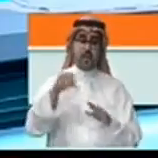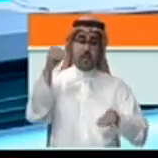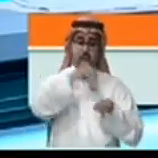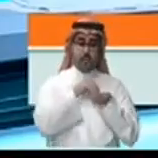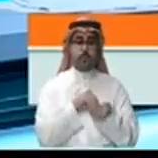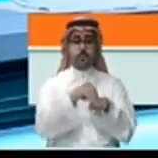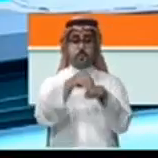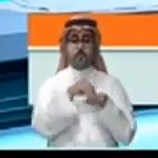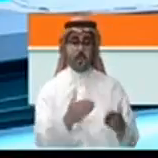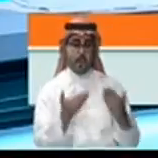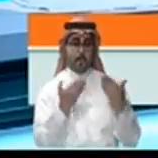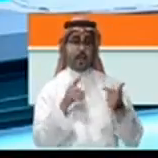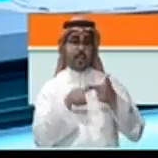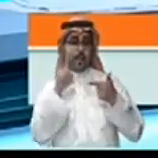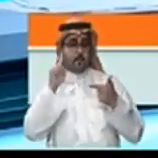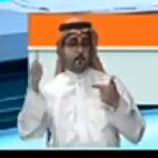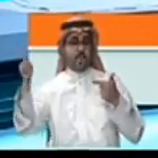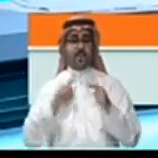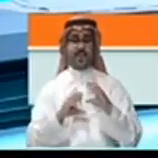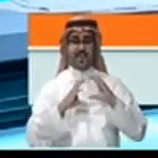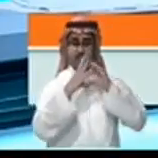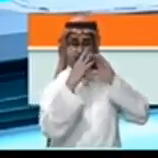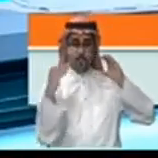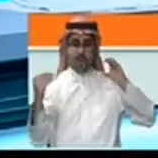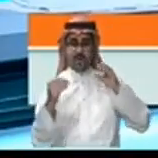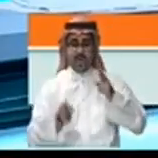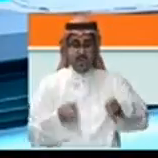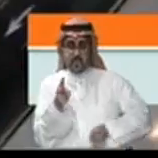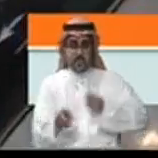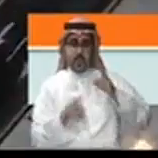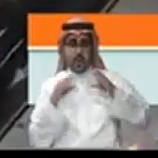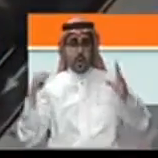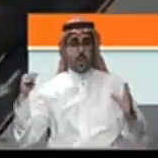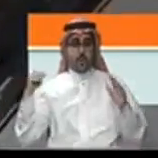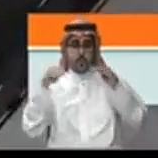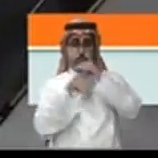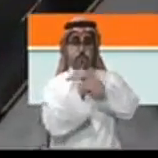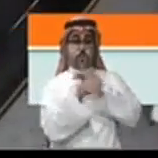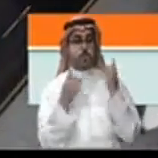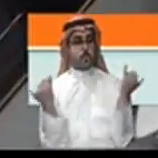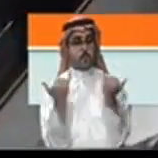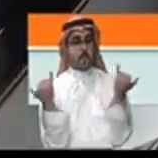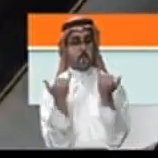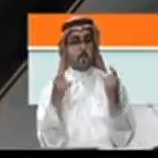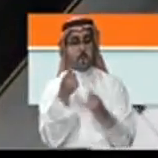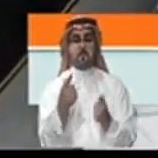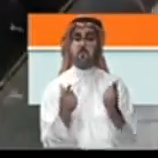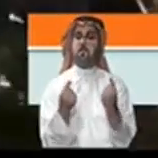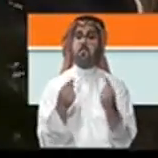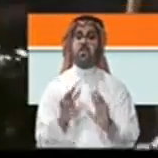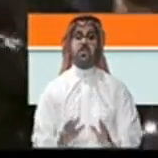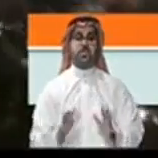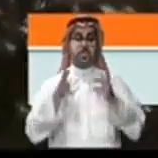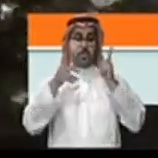الله بين مكة المكرمة والمدينة المنورة. وأكدت إدارة قطار الحرمين أنه تم إدراج الرحلات